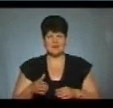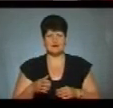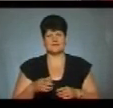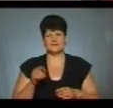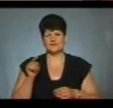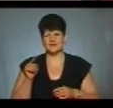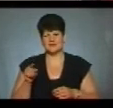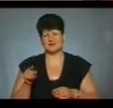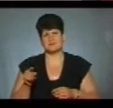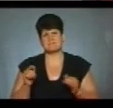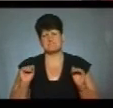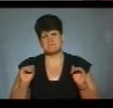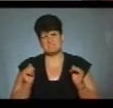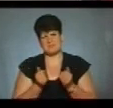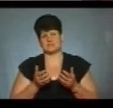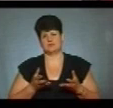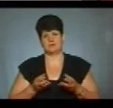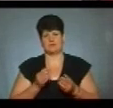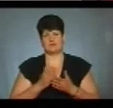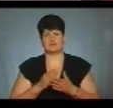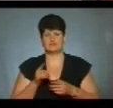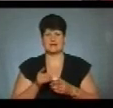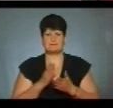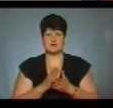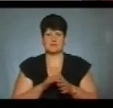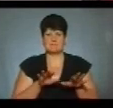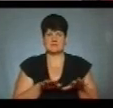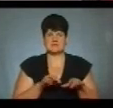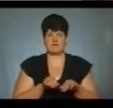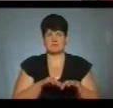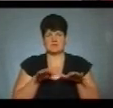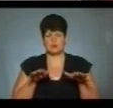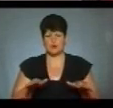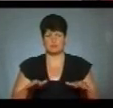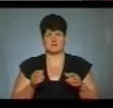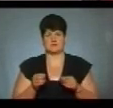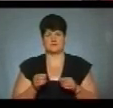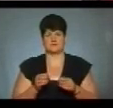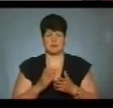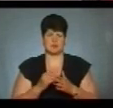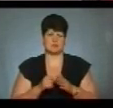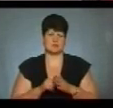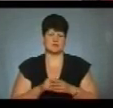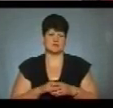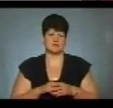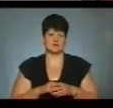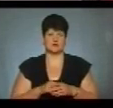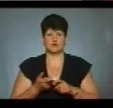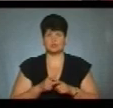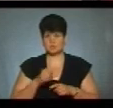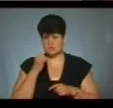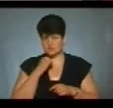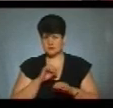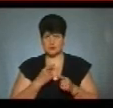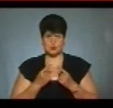вони значно менший вплив, але вони мають такі локальні підтоплення і затоплення, тому мають таке значення. Дуже дякую вам